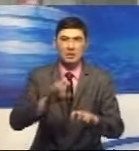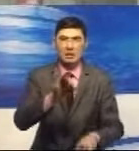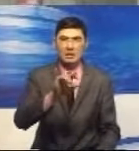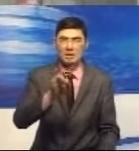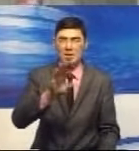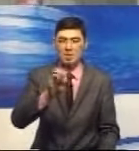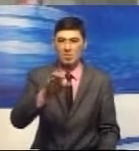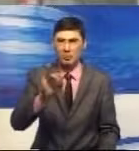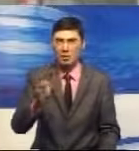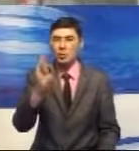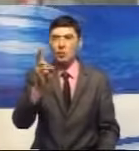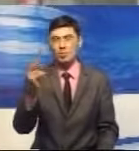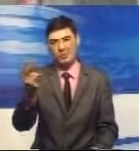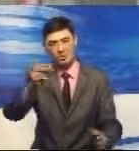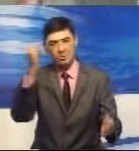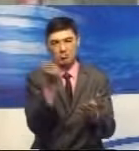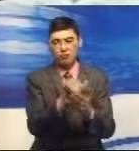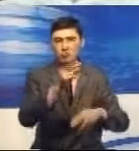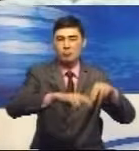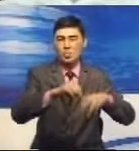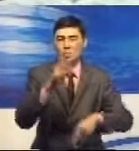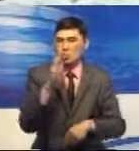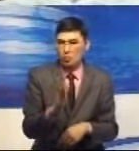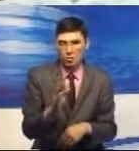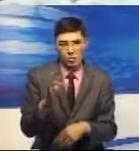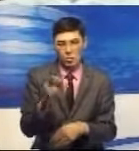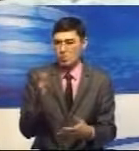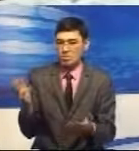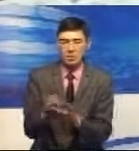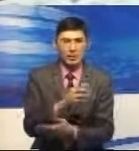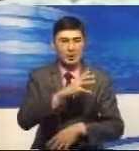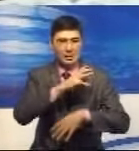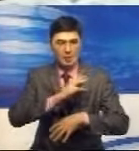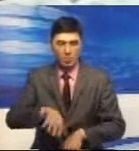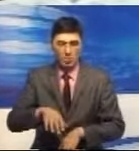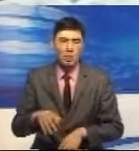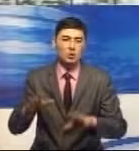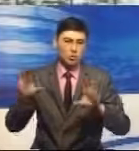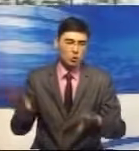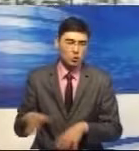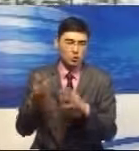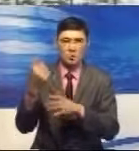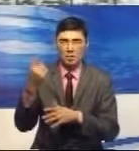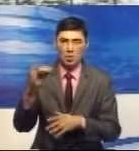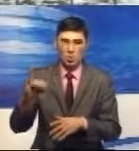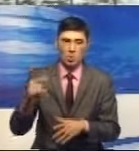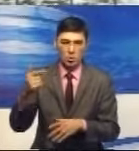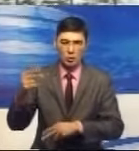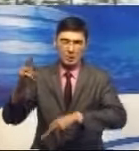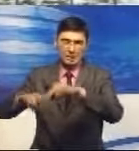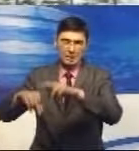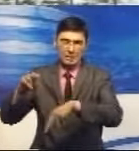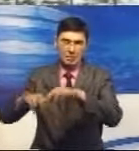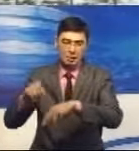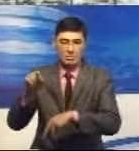нәтиже шықпаған. Тіпті жер телімі оңтүстік қазақстандық құрылыс компаниясының біріне сенімді басқаруға беріліп, мәселе шешілетіндей